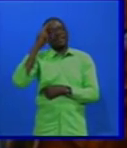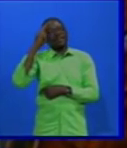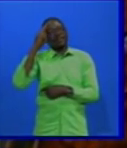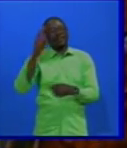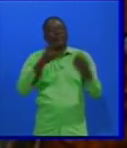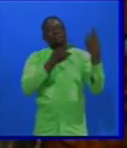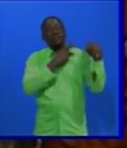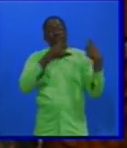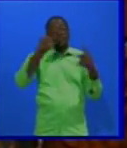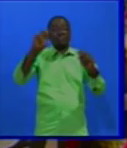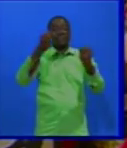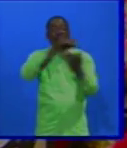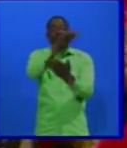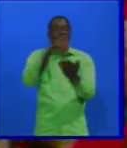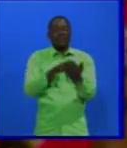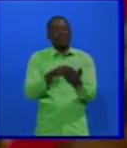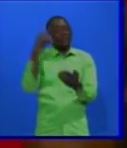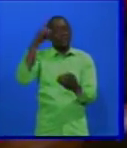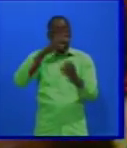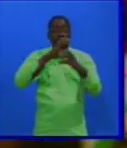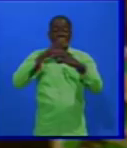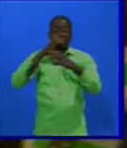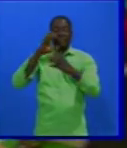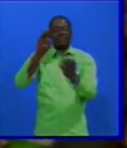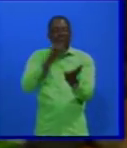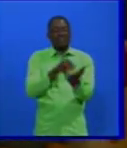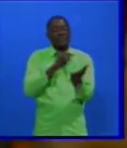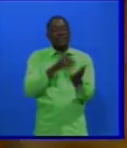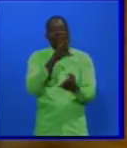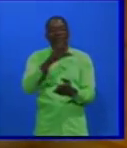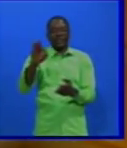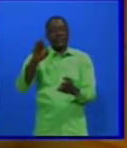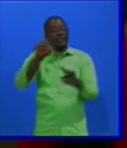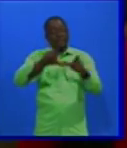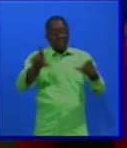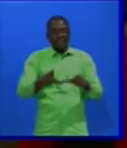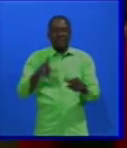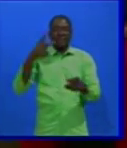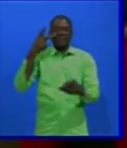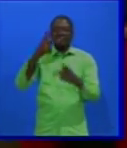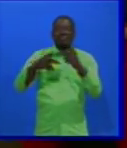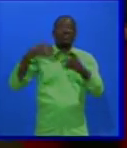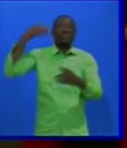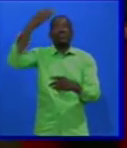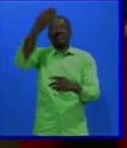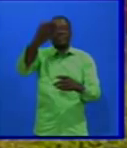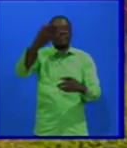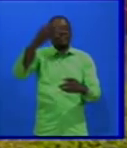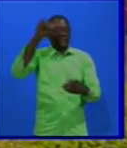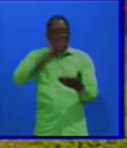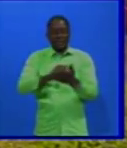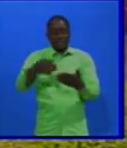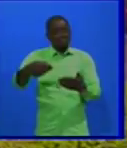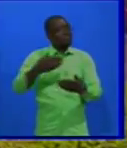central, l'imagerie médicale au Burkina Faso, état des lieux et perspectives. L'imagerie médicale est née au Burkina Faso